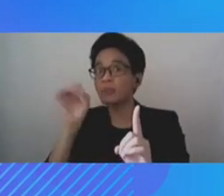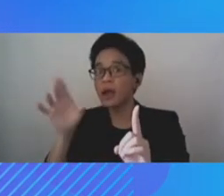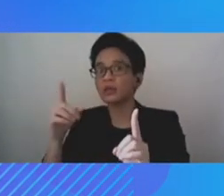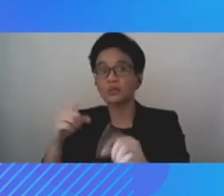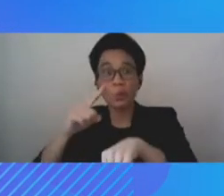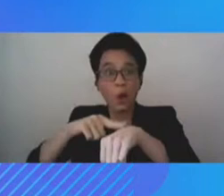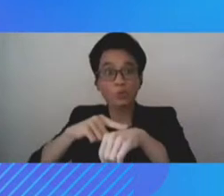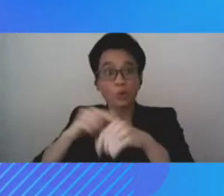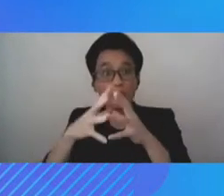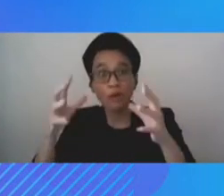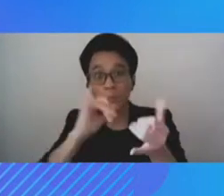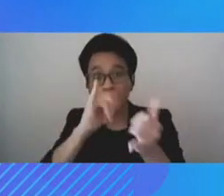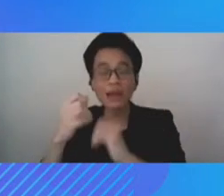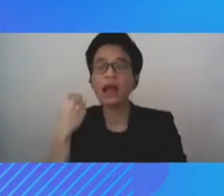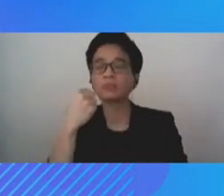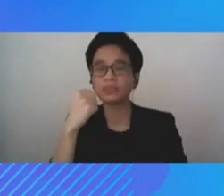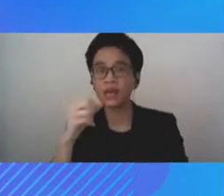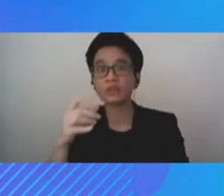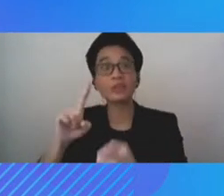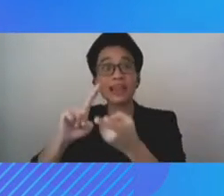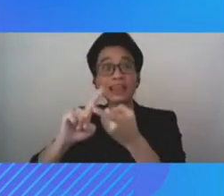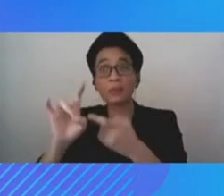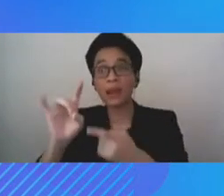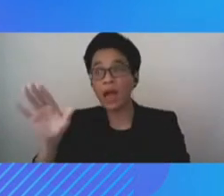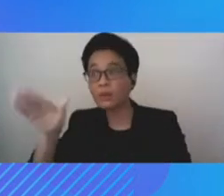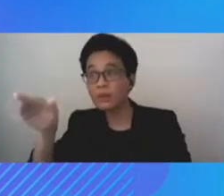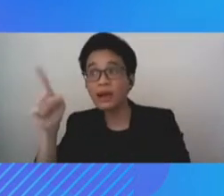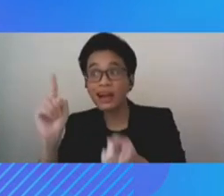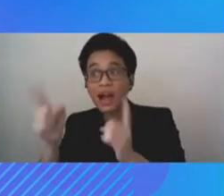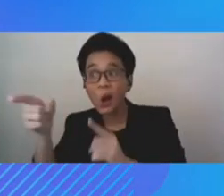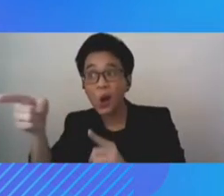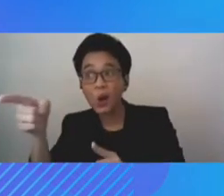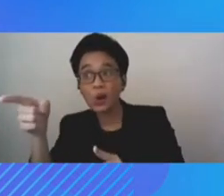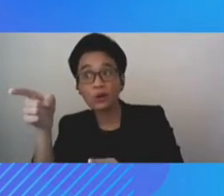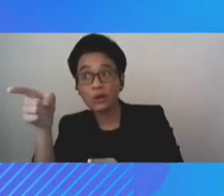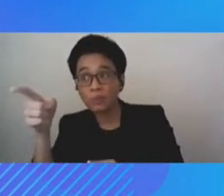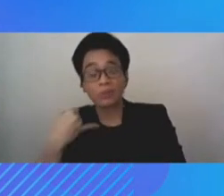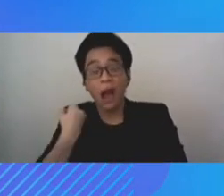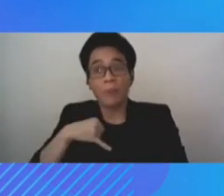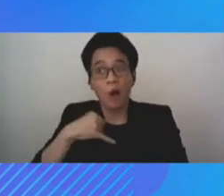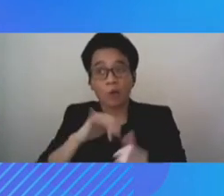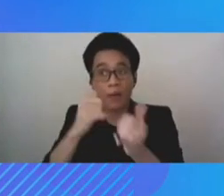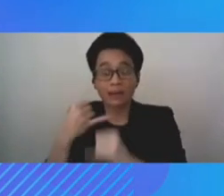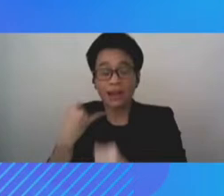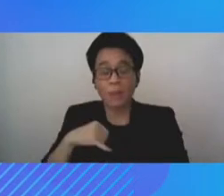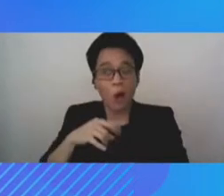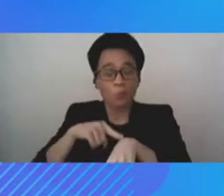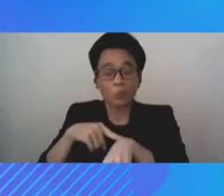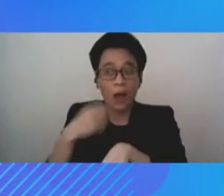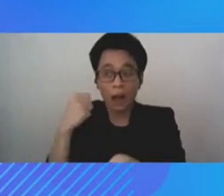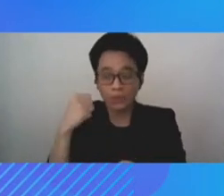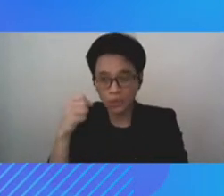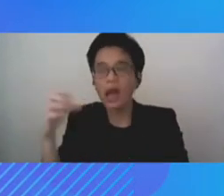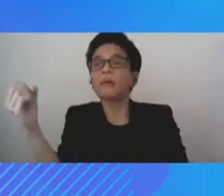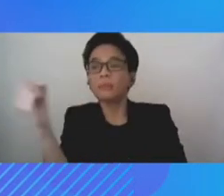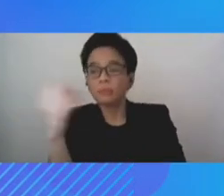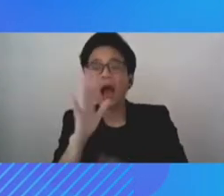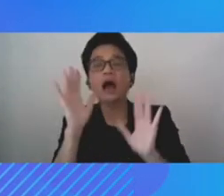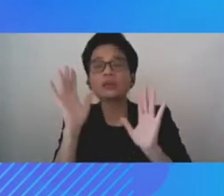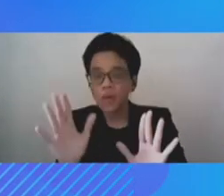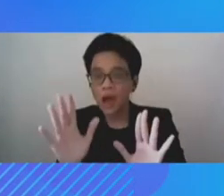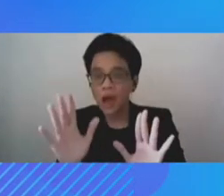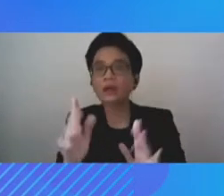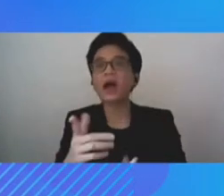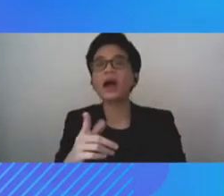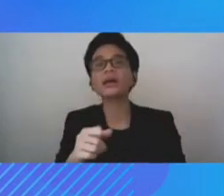bilang kayak gitu. Jadi anak saya biar paham, saya bilang gitu. Jadi Adnan juga biar bisa paham, jadi dia mulai bisa mengerti bahwa ada